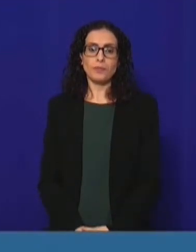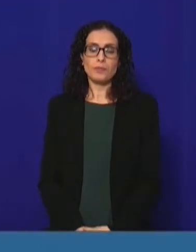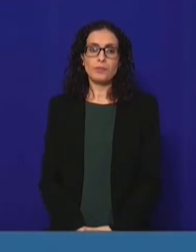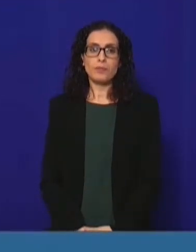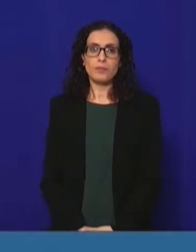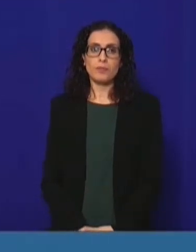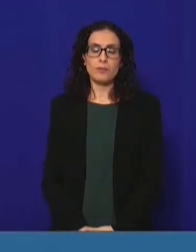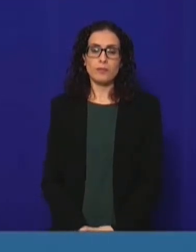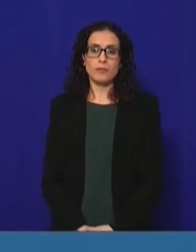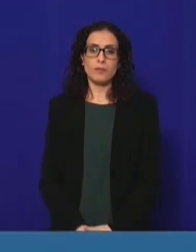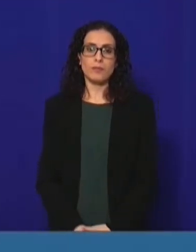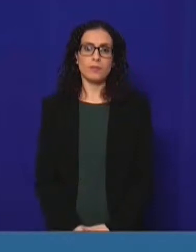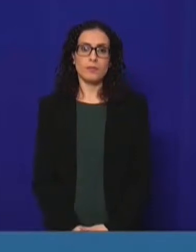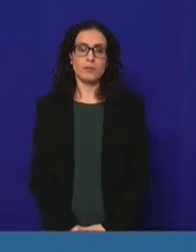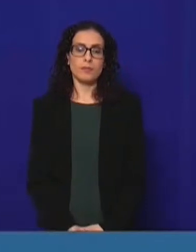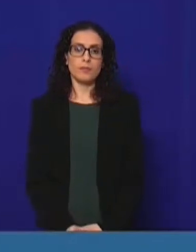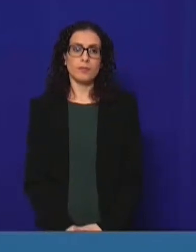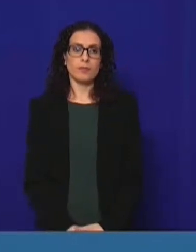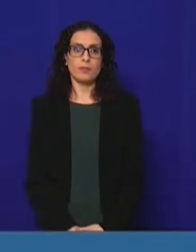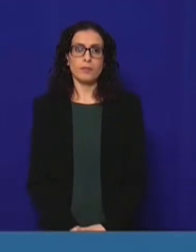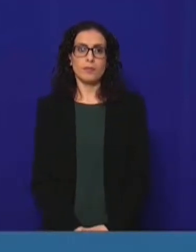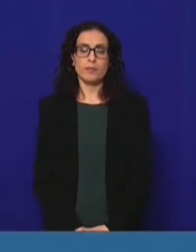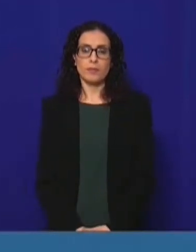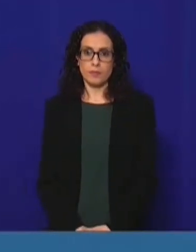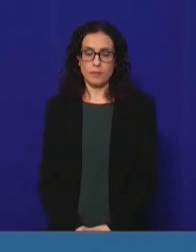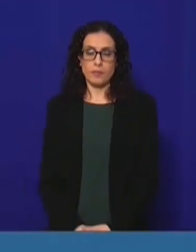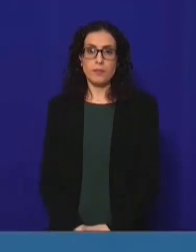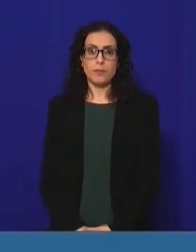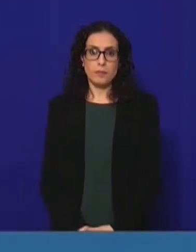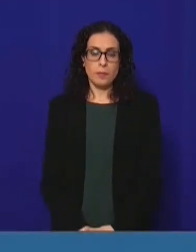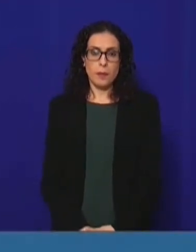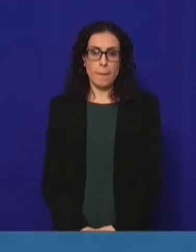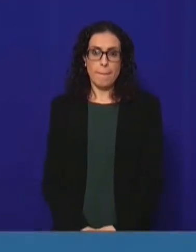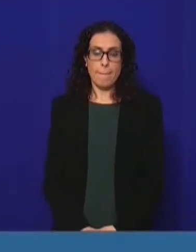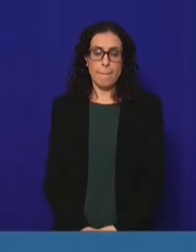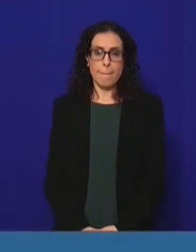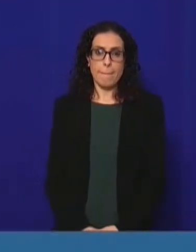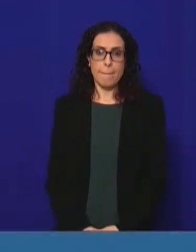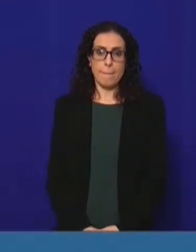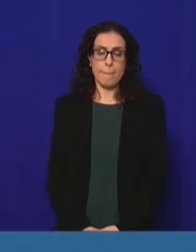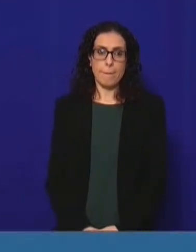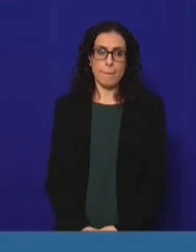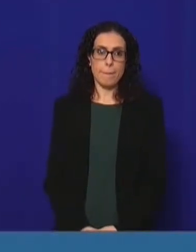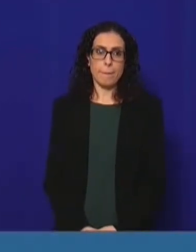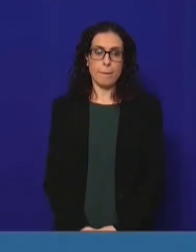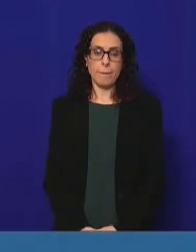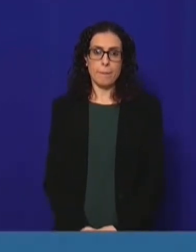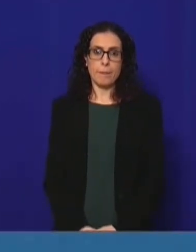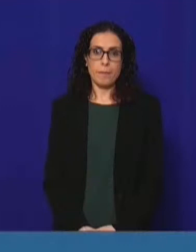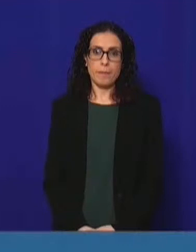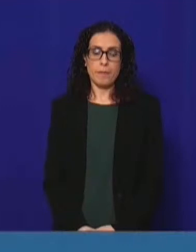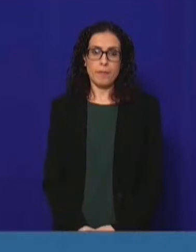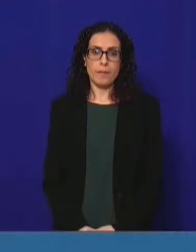Orlof Snar Tajjeb, Professor Gawci, Jessica Arena mit-Times of Malta. Mela mistoqsija, semmejt li għandkom